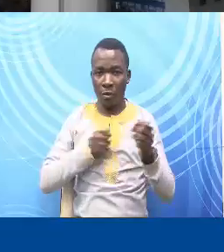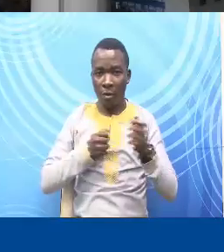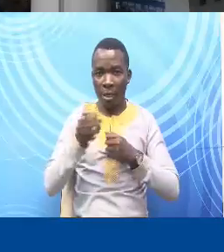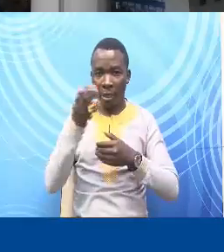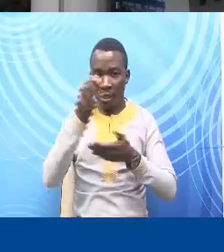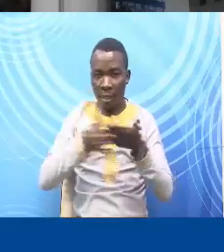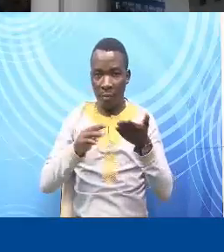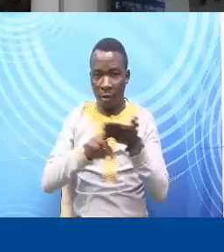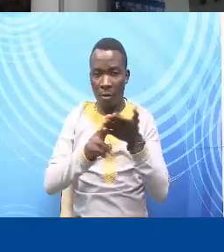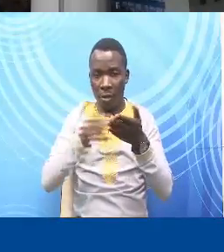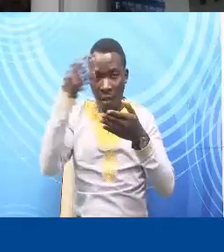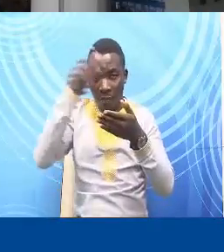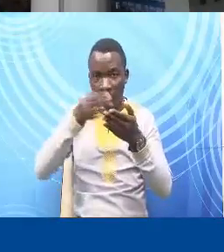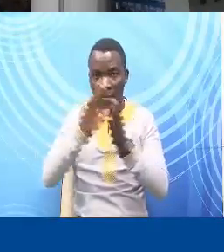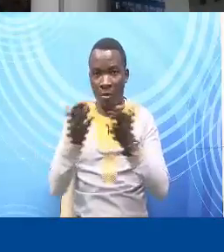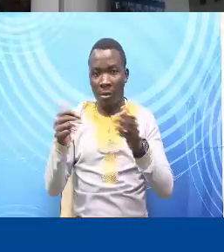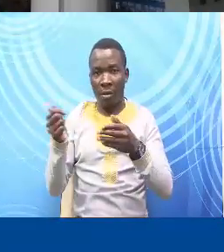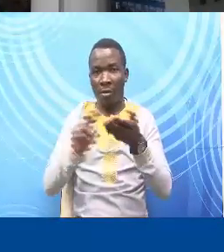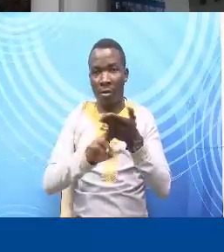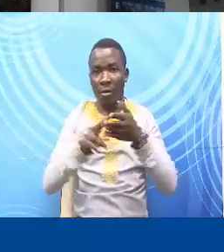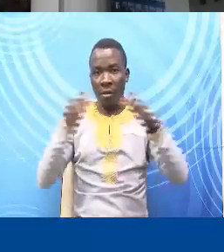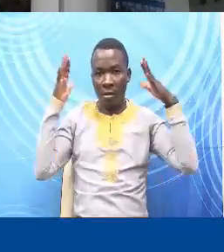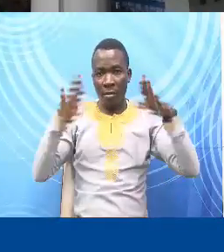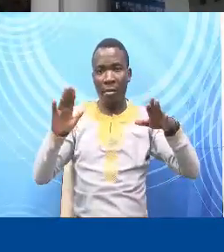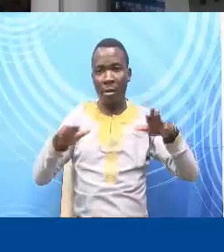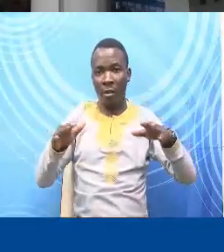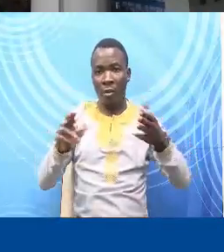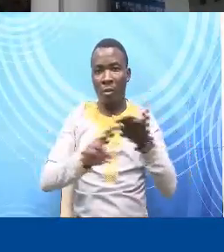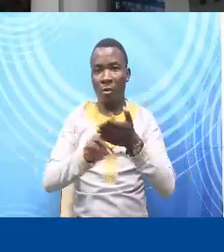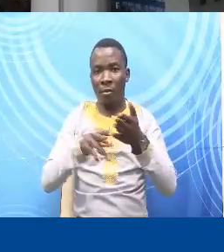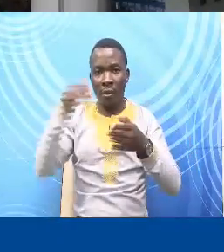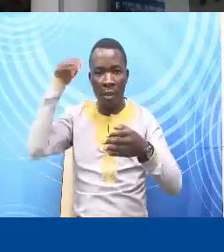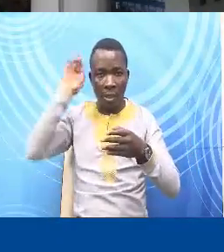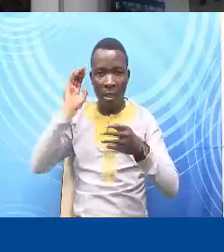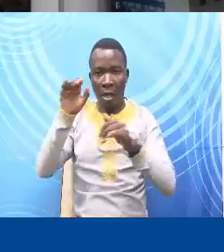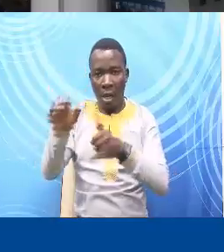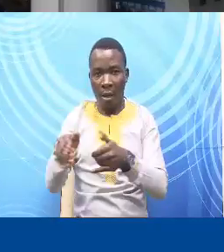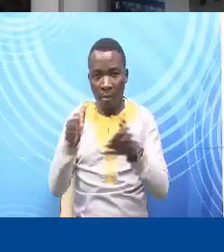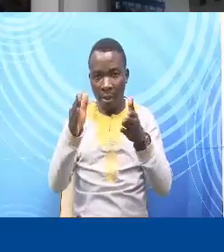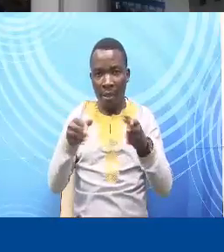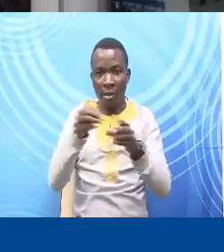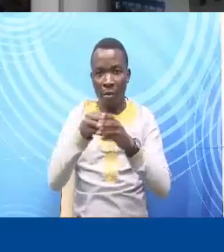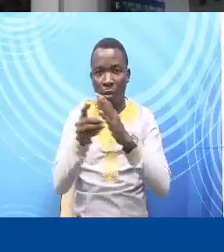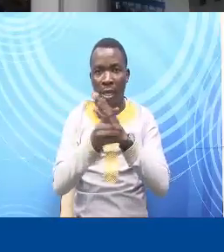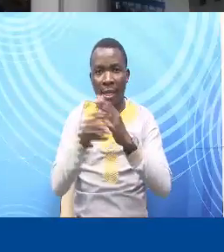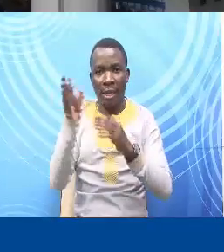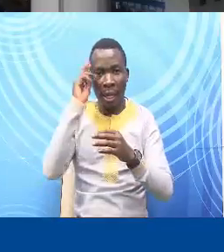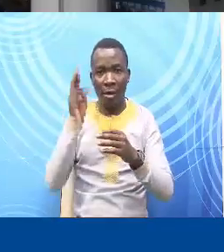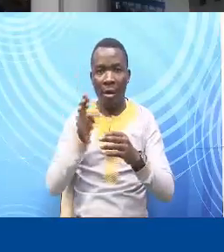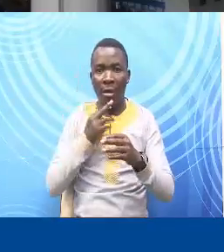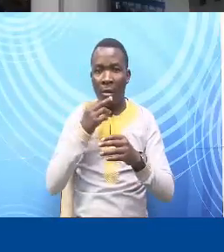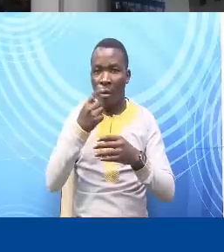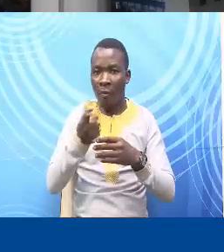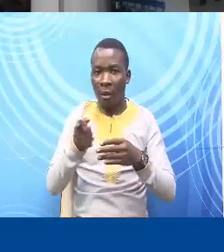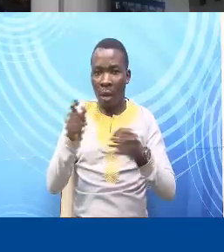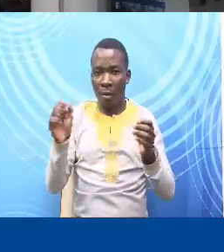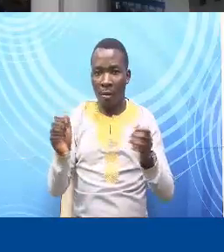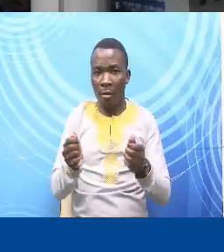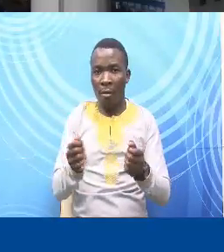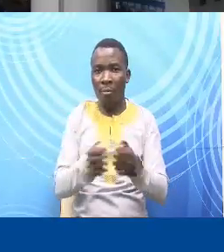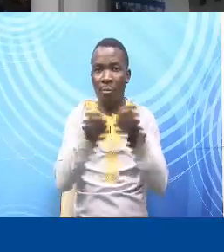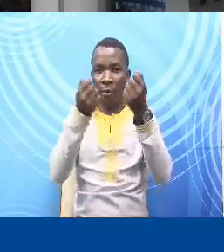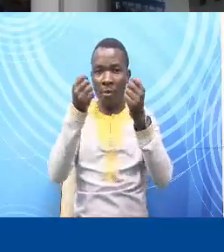Facebook abandi bari kuri Twitter. Dukomeza n'aya makuru. Abahinzi bo mu gishanga cya Rutenderi gihere mu karere ka Ruhango bavuga ko ibiza biterwa